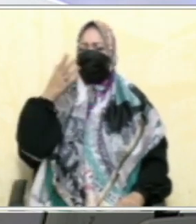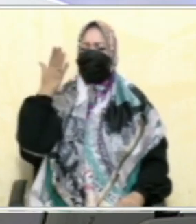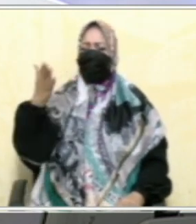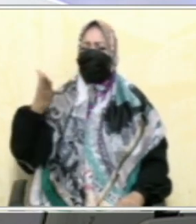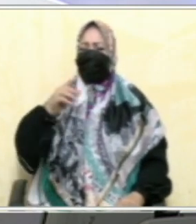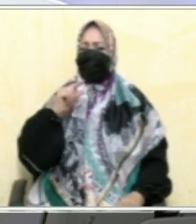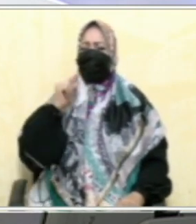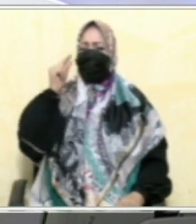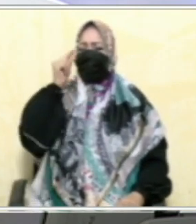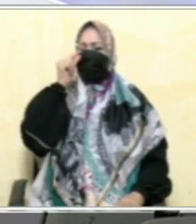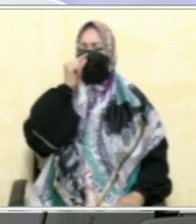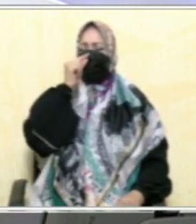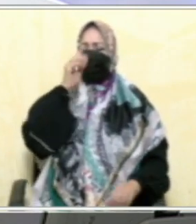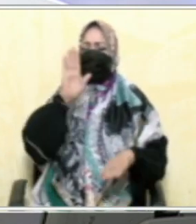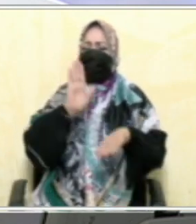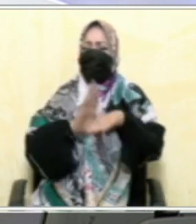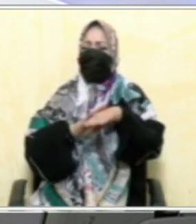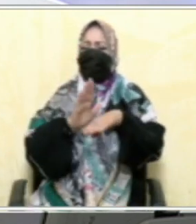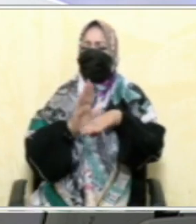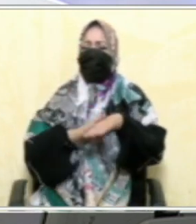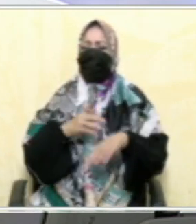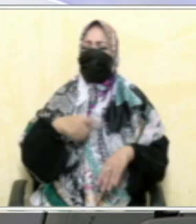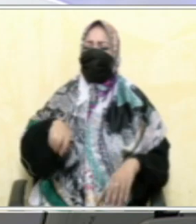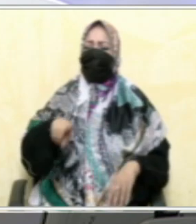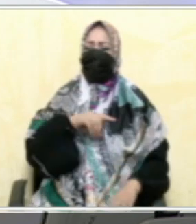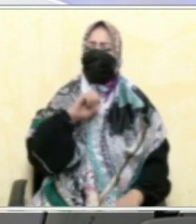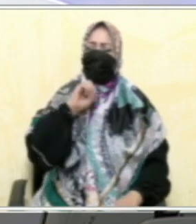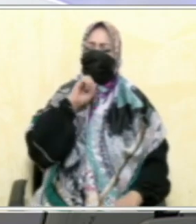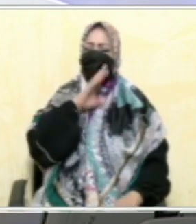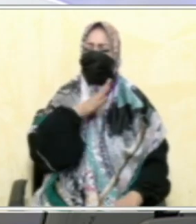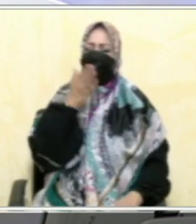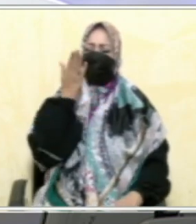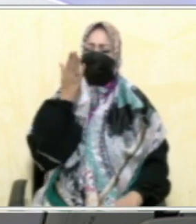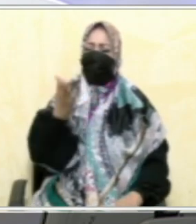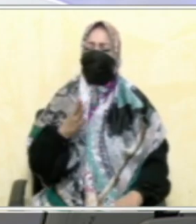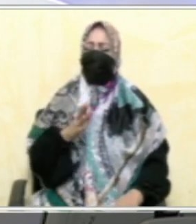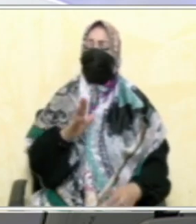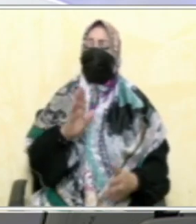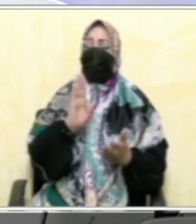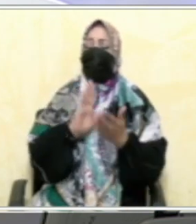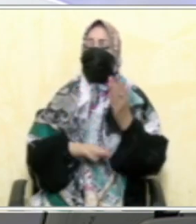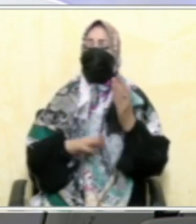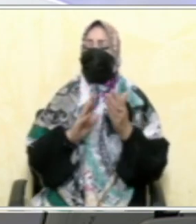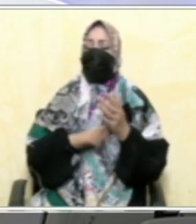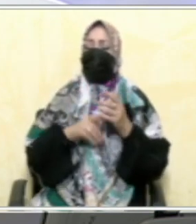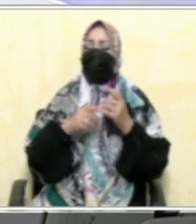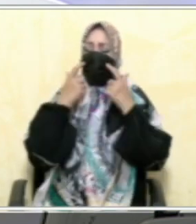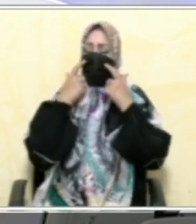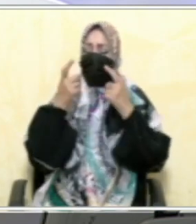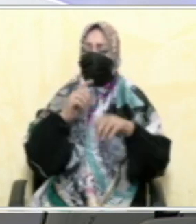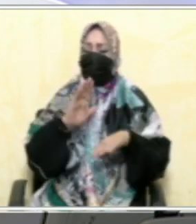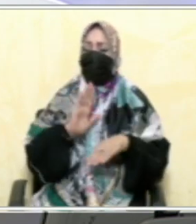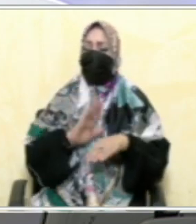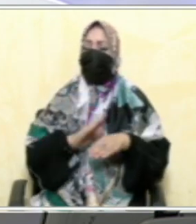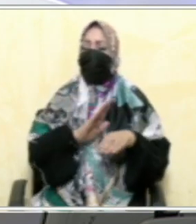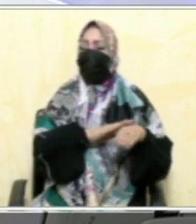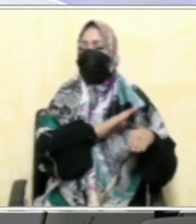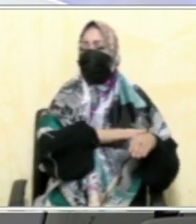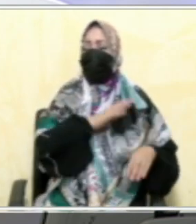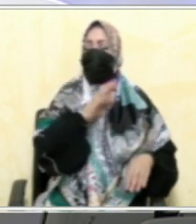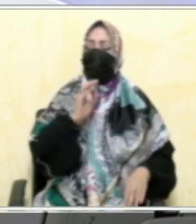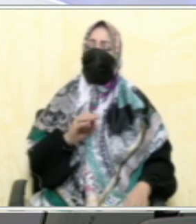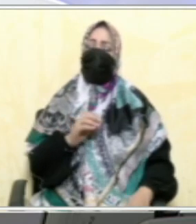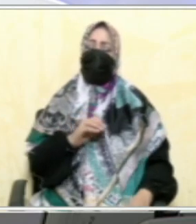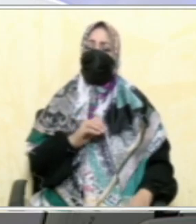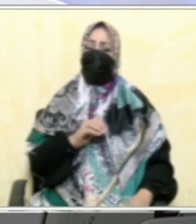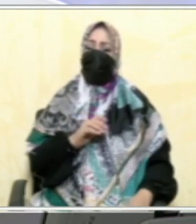أحد المشركين قال لأحد الصحابة: إن صاحبكم، أي النبي صلى الله عليه وسلم، لا زال يعلمكم كل شيء